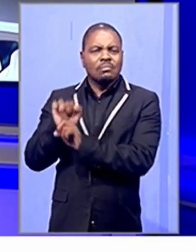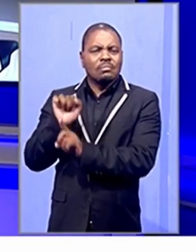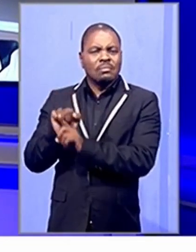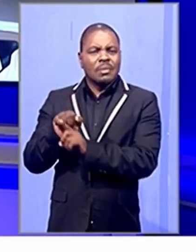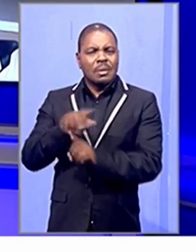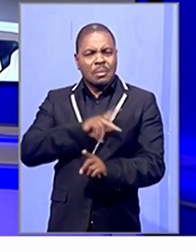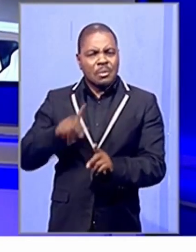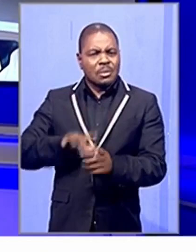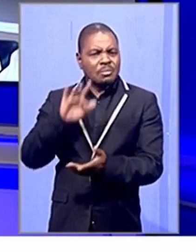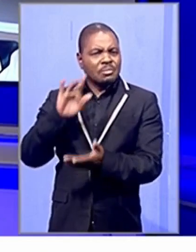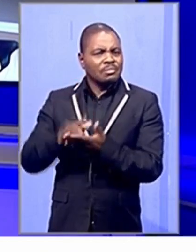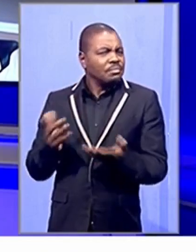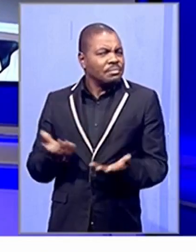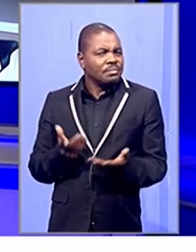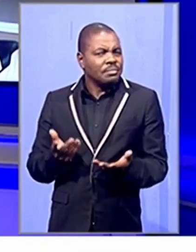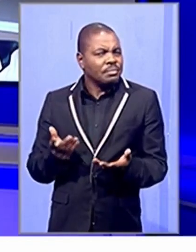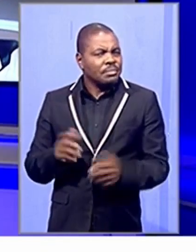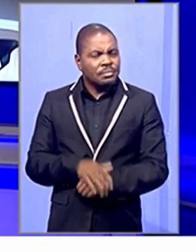ka tonakgolo?